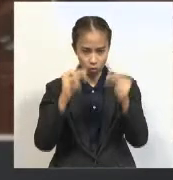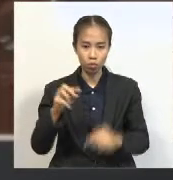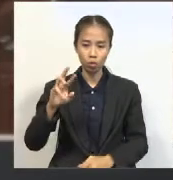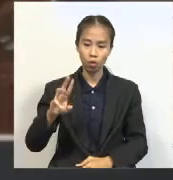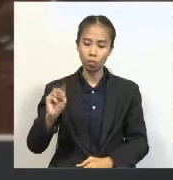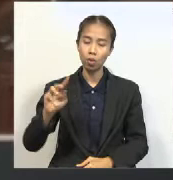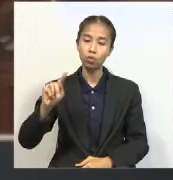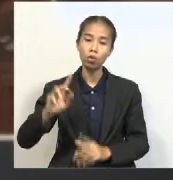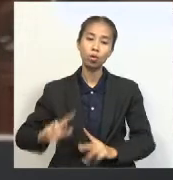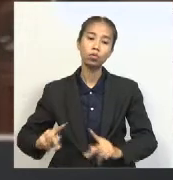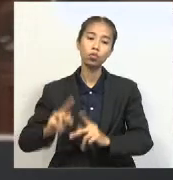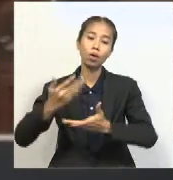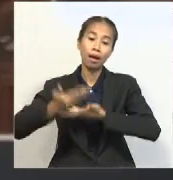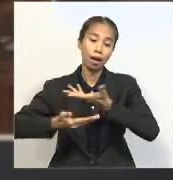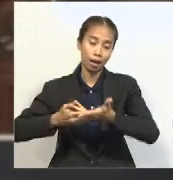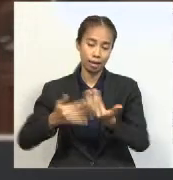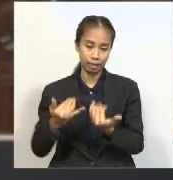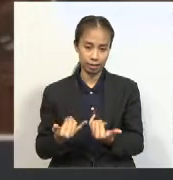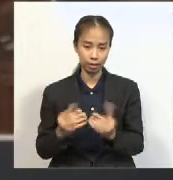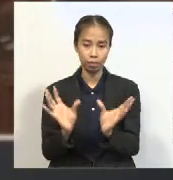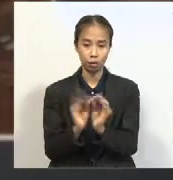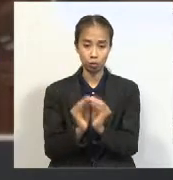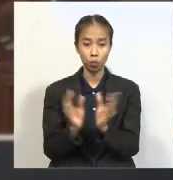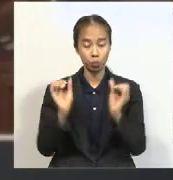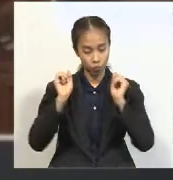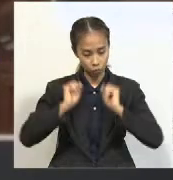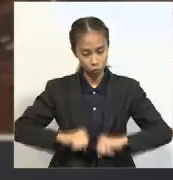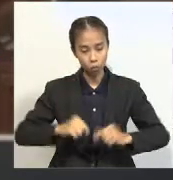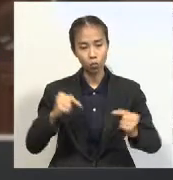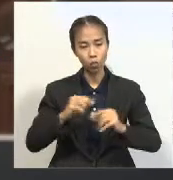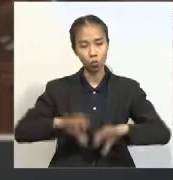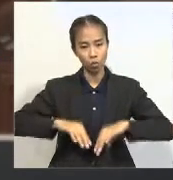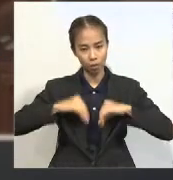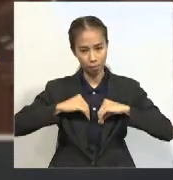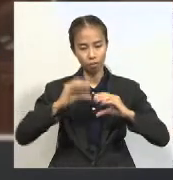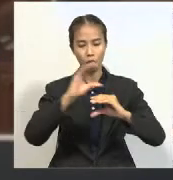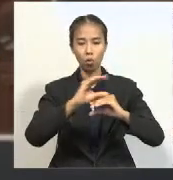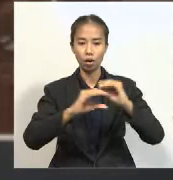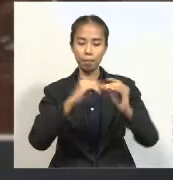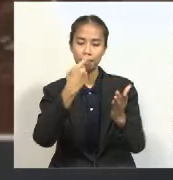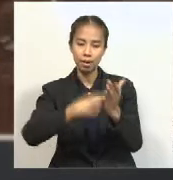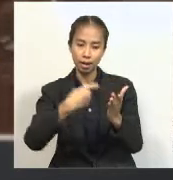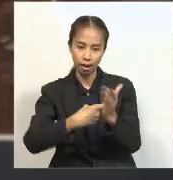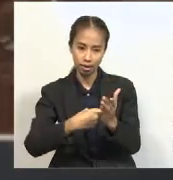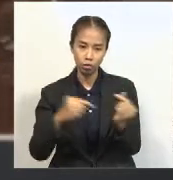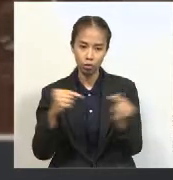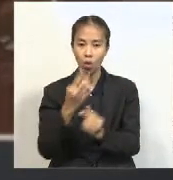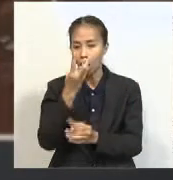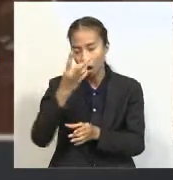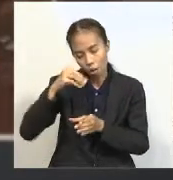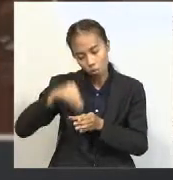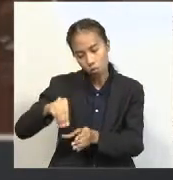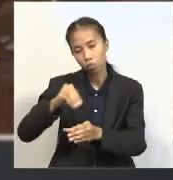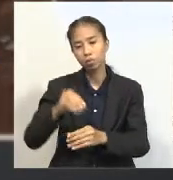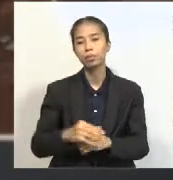มนตรีว่าการกระทรวงพาณิชย์เปิดเผยว่าที่ประชุมมีมติเห็นชอบหลักการโครงการประกันรายได้เกษตรกรผู้ปลูกข้า